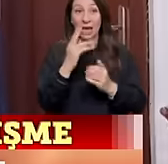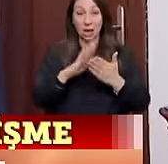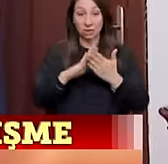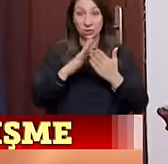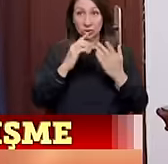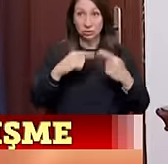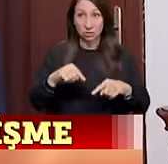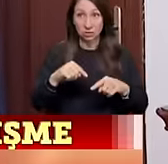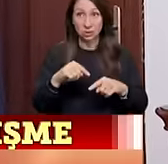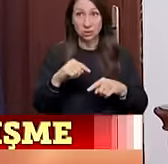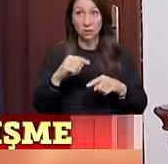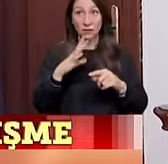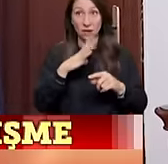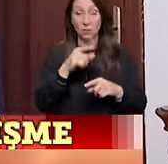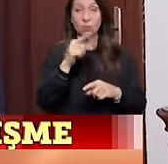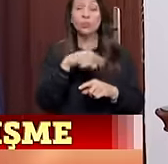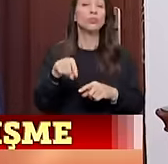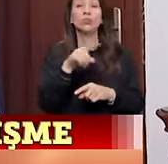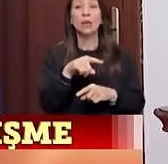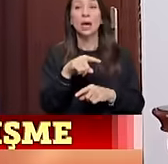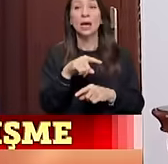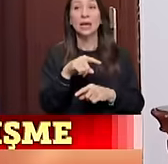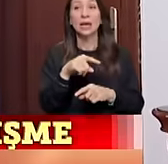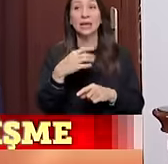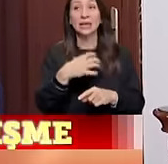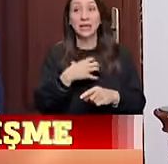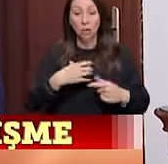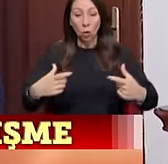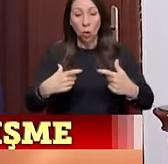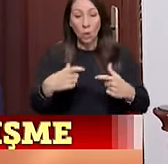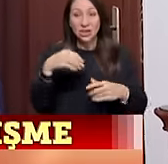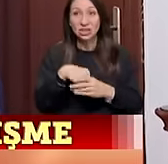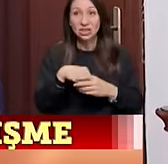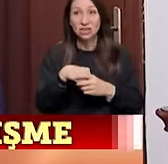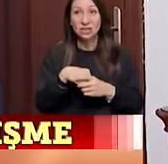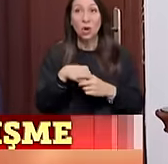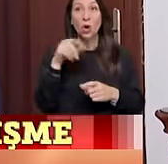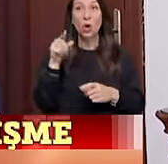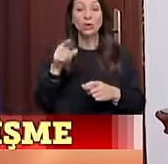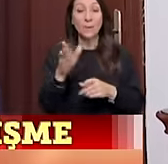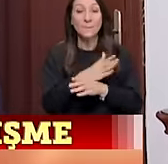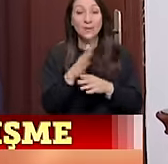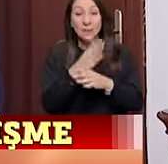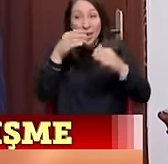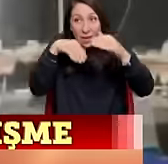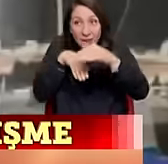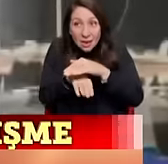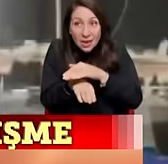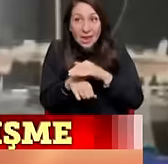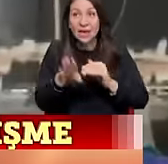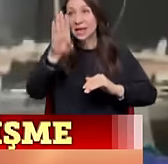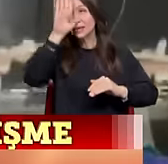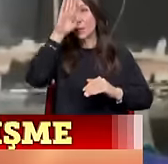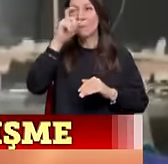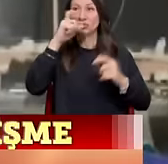arkadaşımız orada bulundu. Bunlar da kendilerini korumak maksadıyla oradaki malzemelerin altına girmişler.